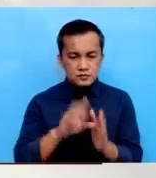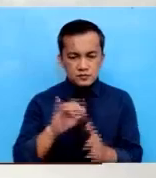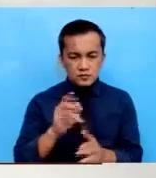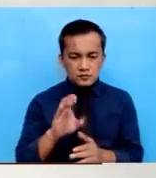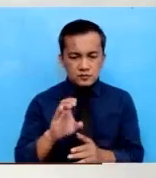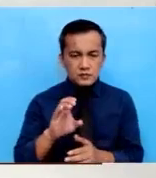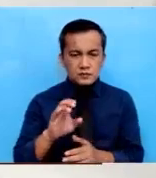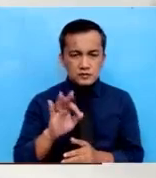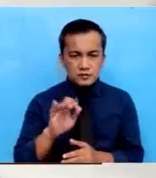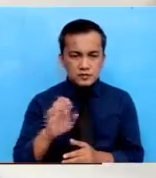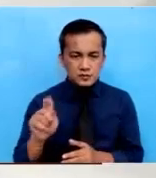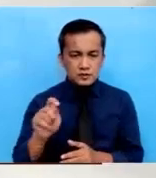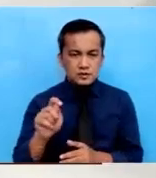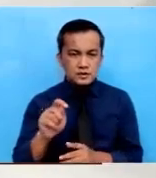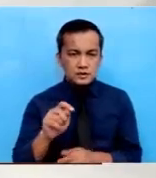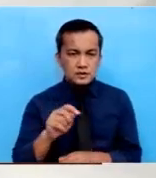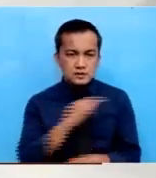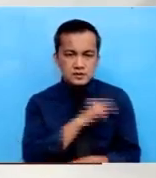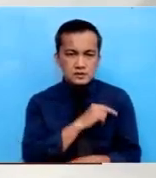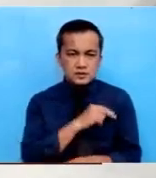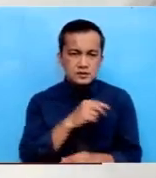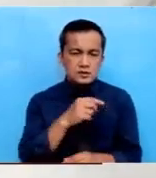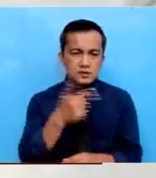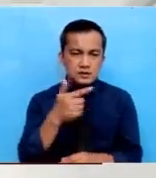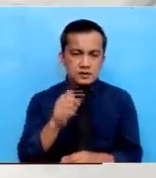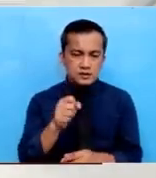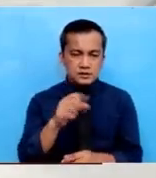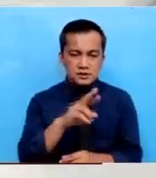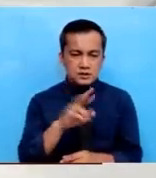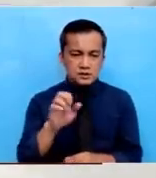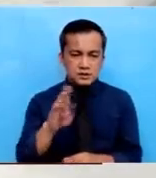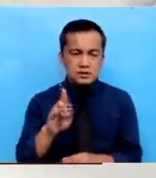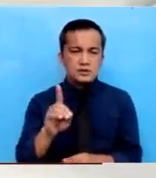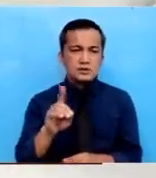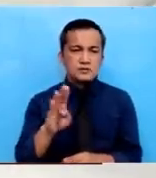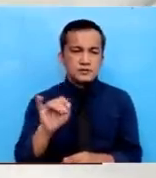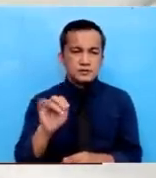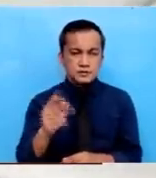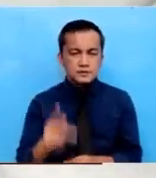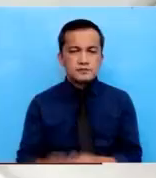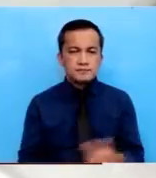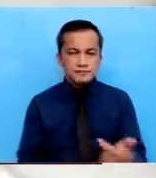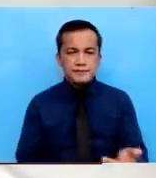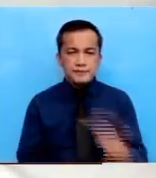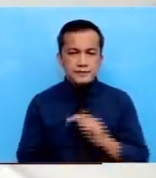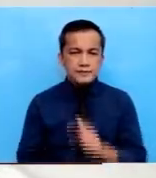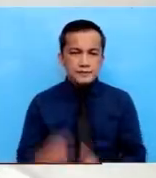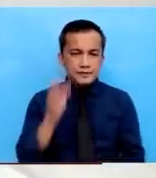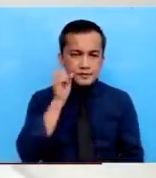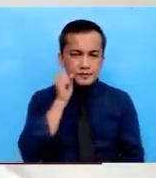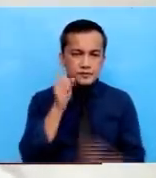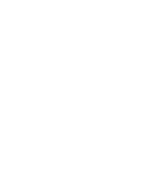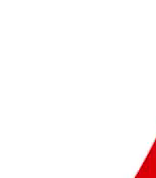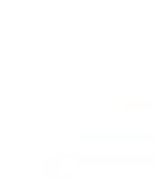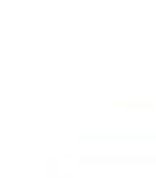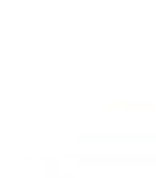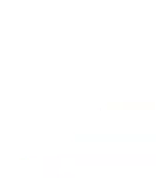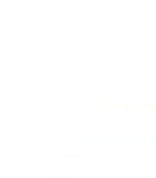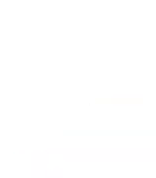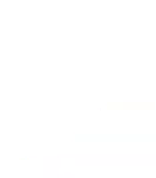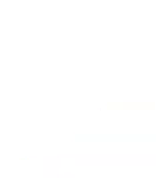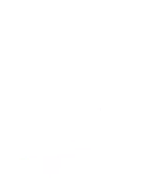gas ang nakadeposito sa Reed Bank. Nagbabalita mula sa frontline, Camille Samonte, News 5.